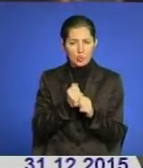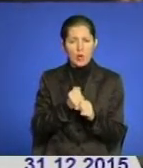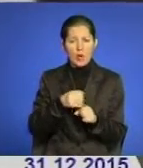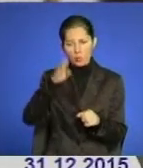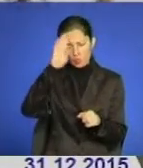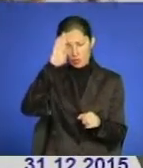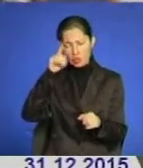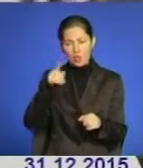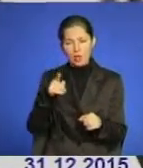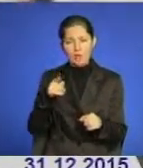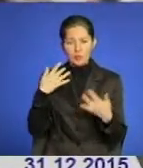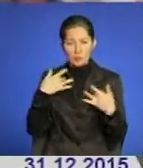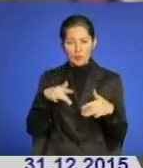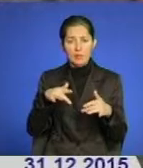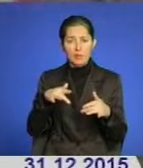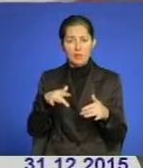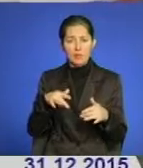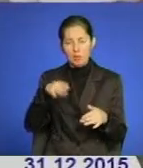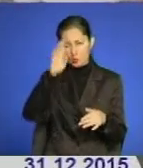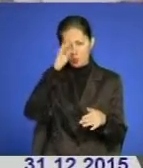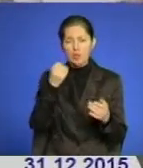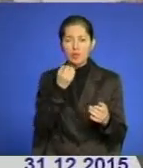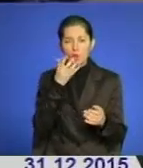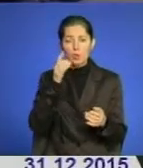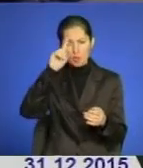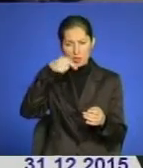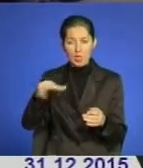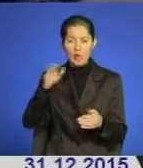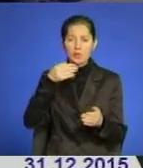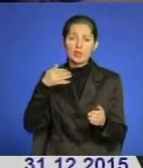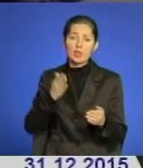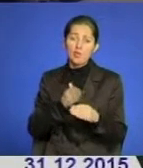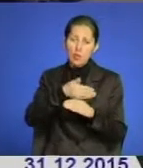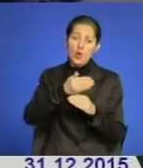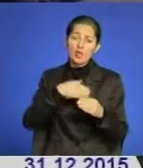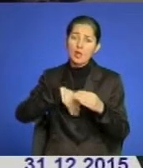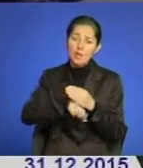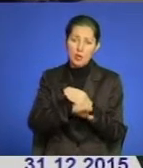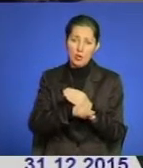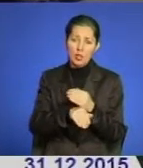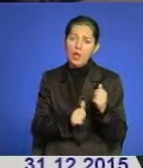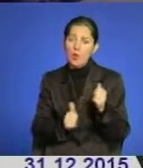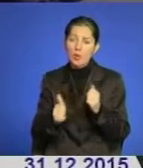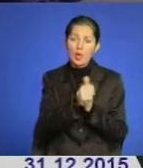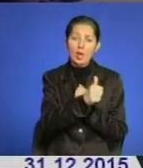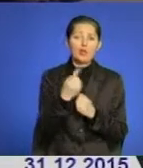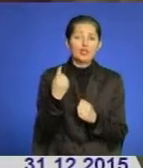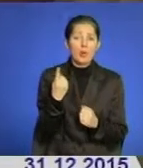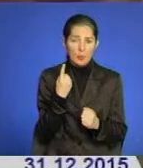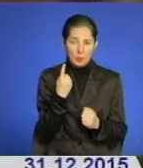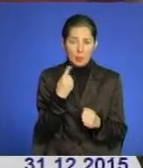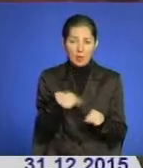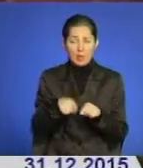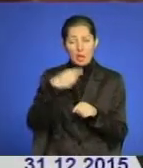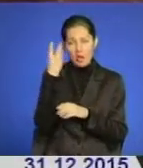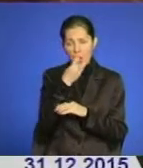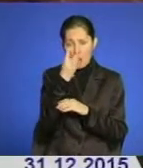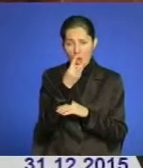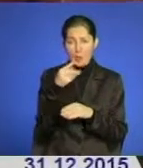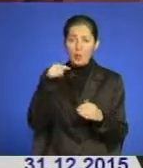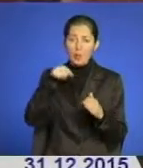на приватну територію. Тому, оминаючи пост охоронців та камери відеоспостереження, проник до сушильного приміщення. У